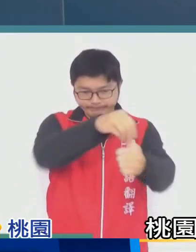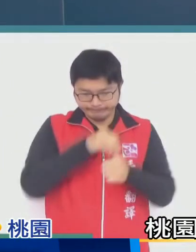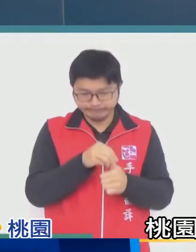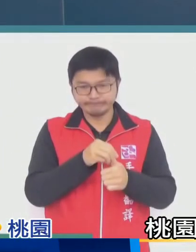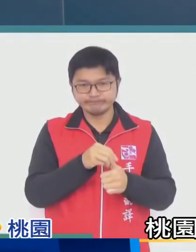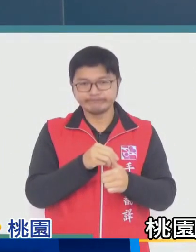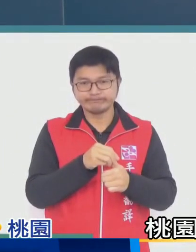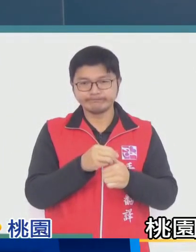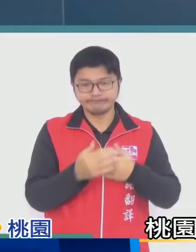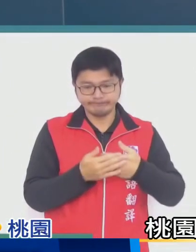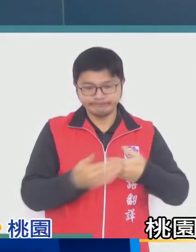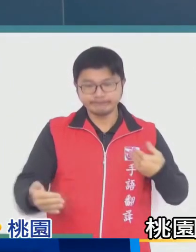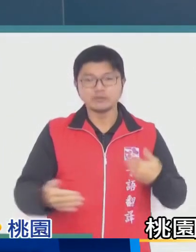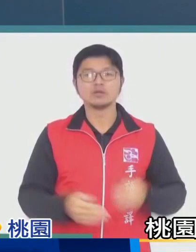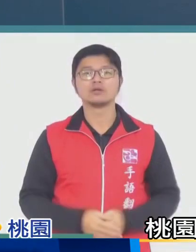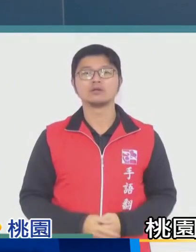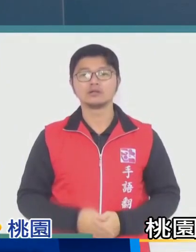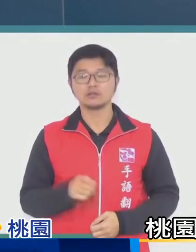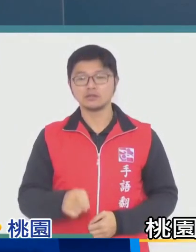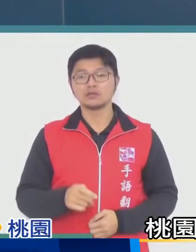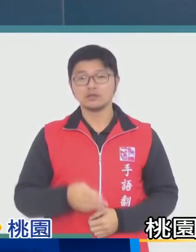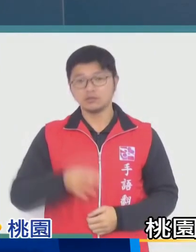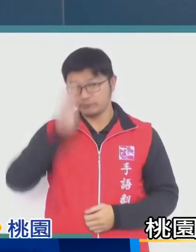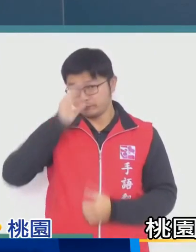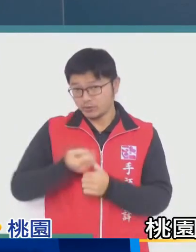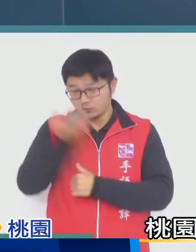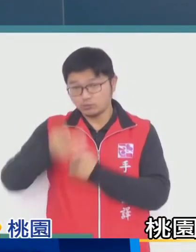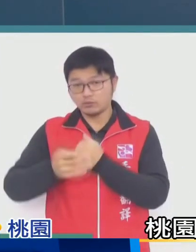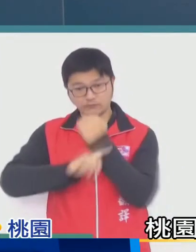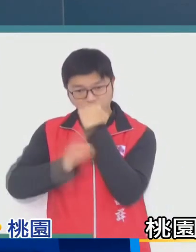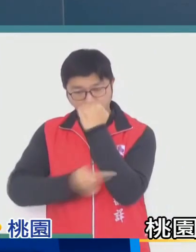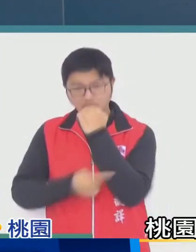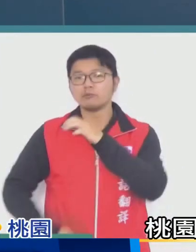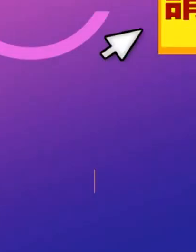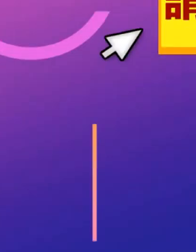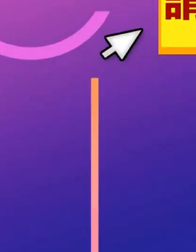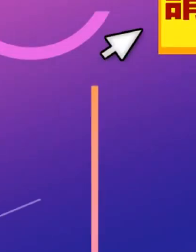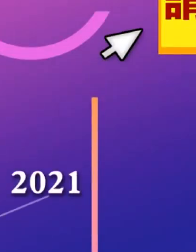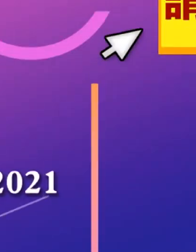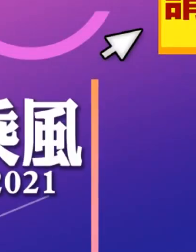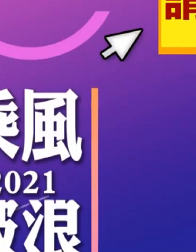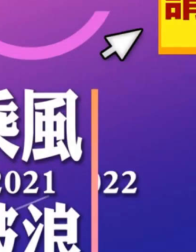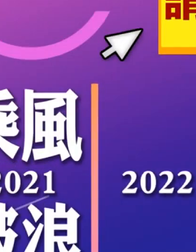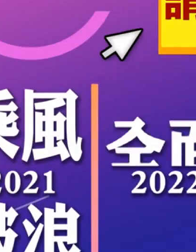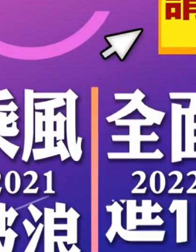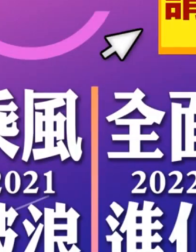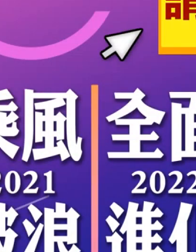已经违反了传染病防治法，所以卫生局决定开罚30万。